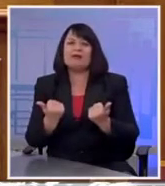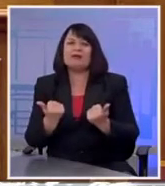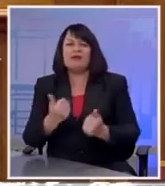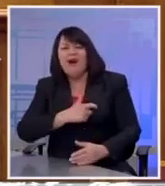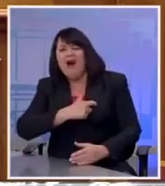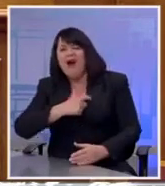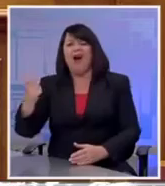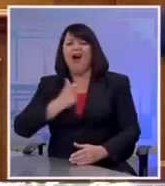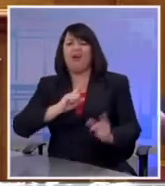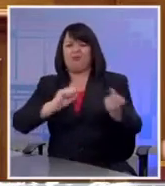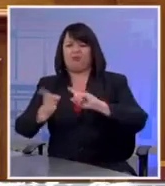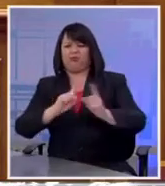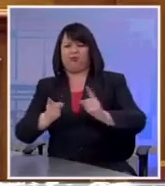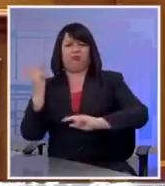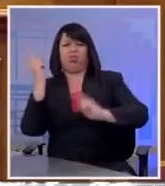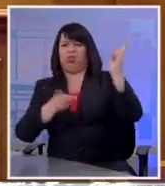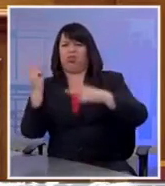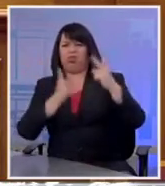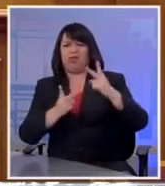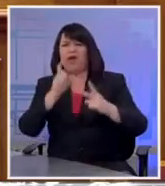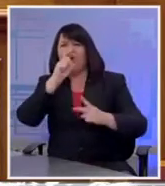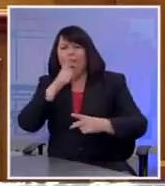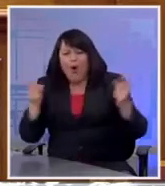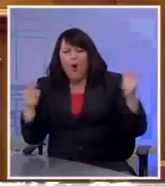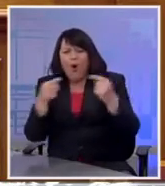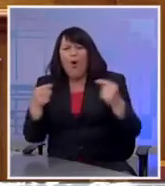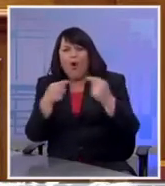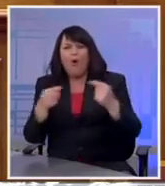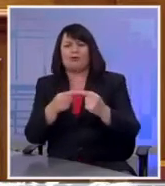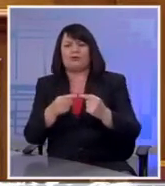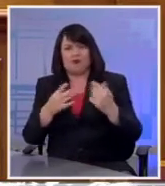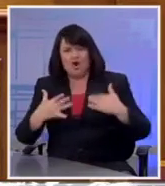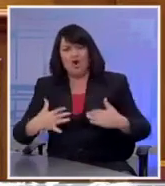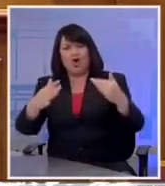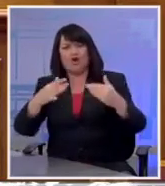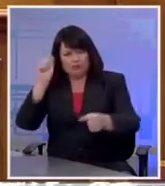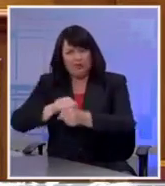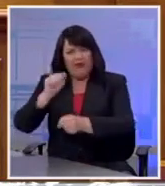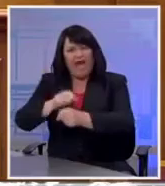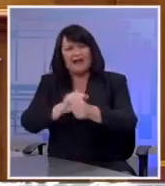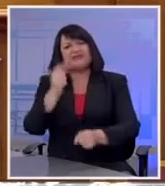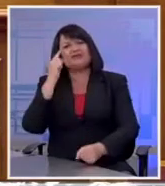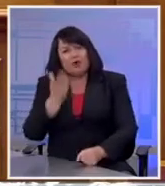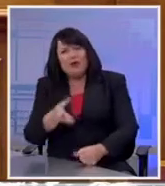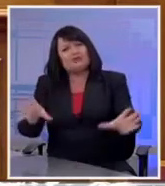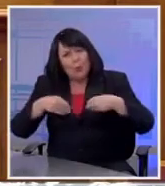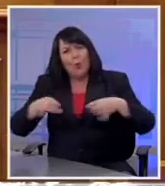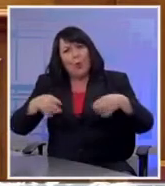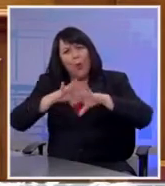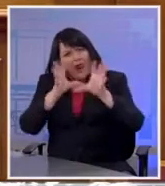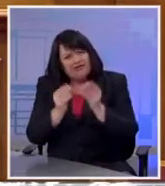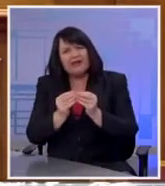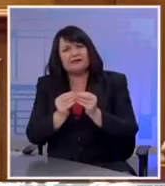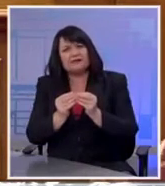κορώνες, αλληλοκατηγορίες, κοκορομαχίες, και νομίζετε ότι ο κόσμος είναι τόσο βλάκας να τα αποδέχεται όλα αυτά.